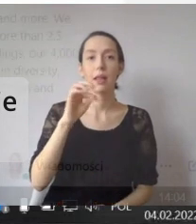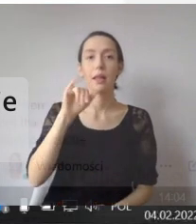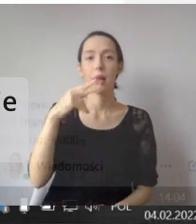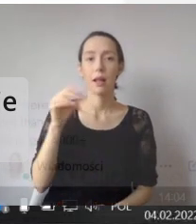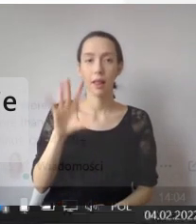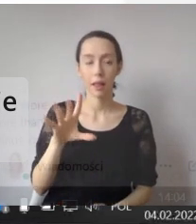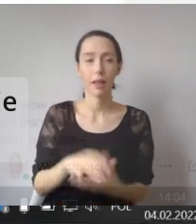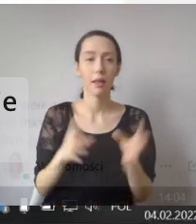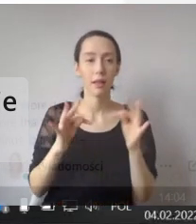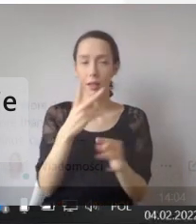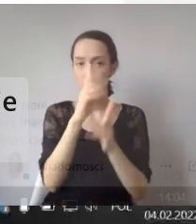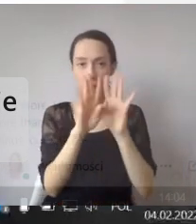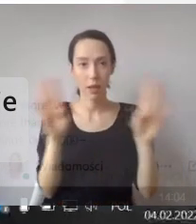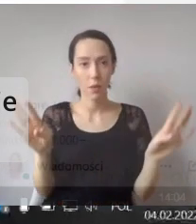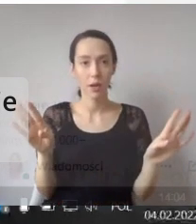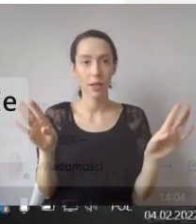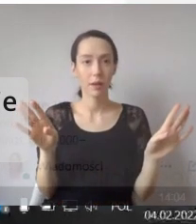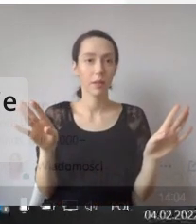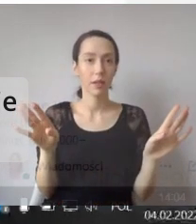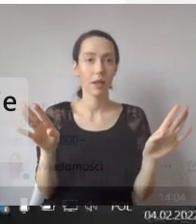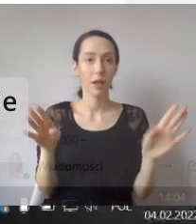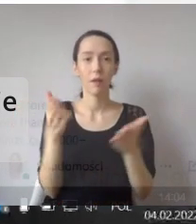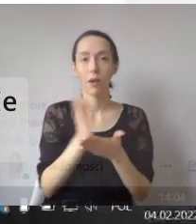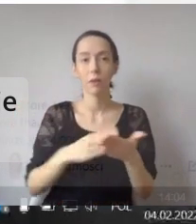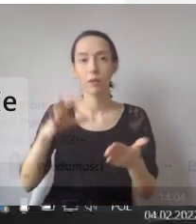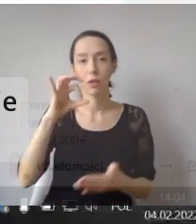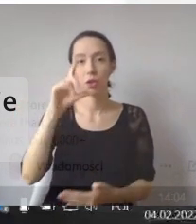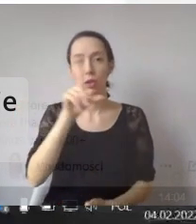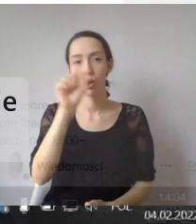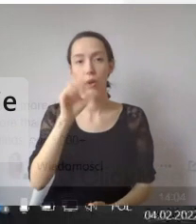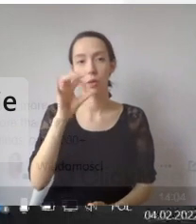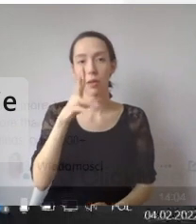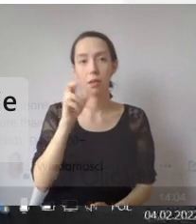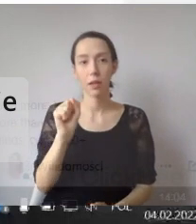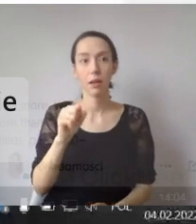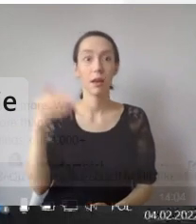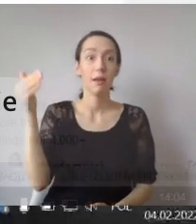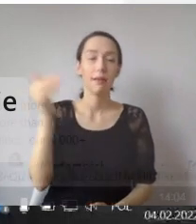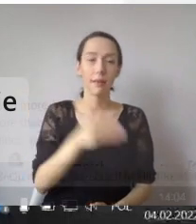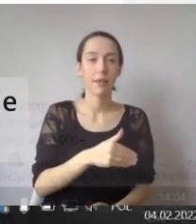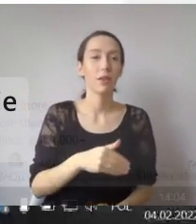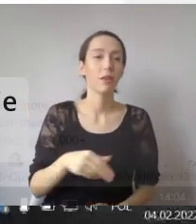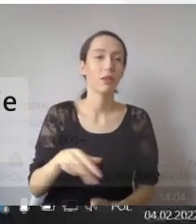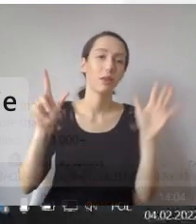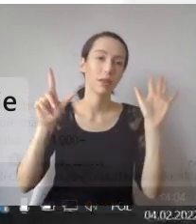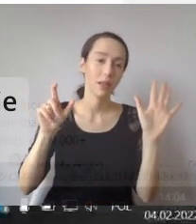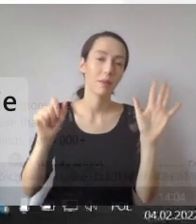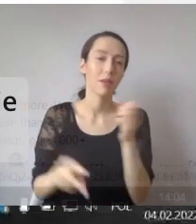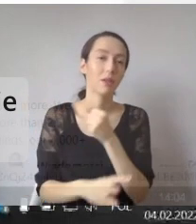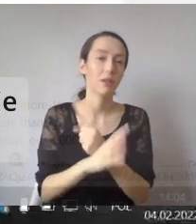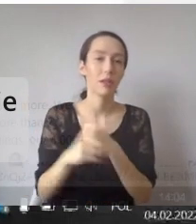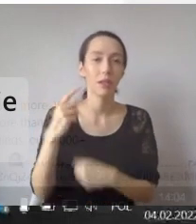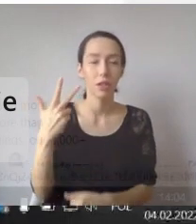I teraz pokazało nam się w województwie śląskim aż 1743 oferty pracy związane z marketingiem.